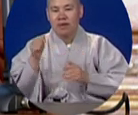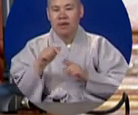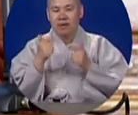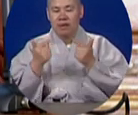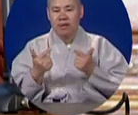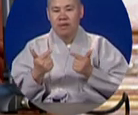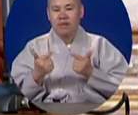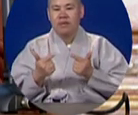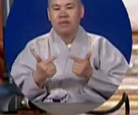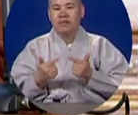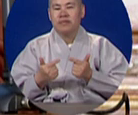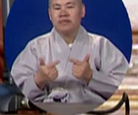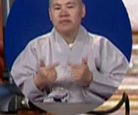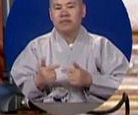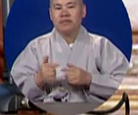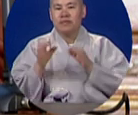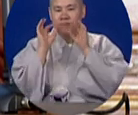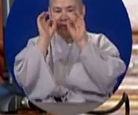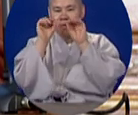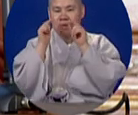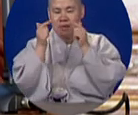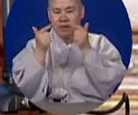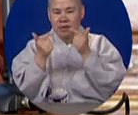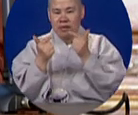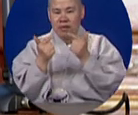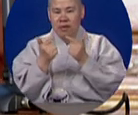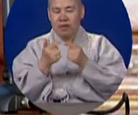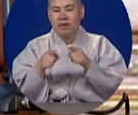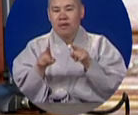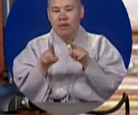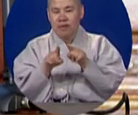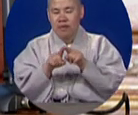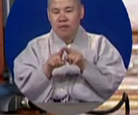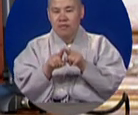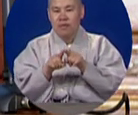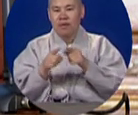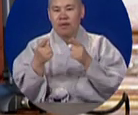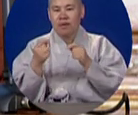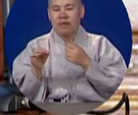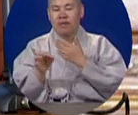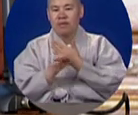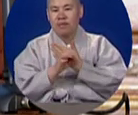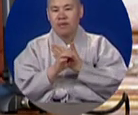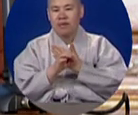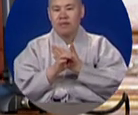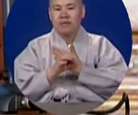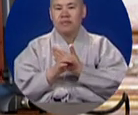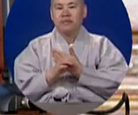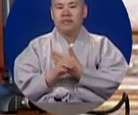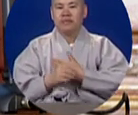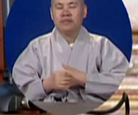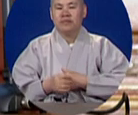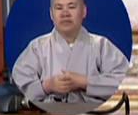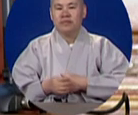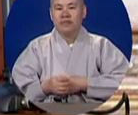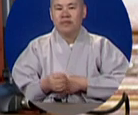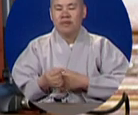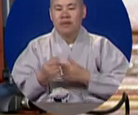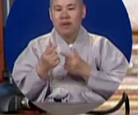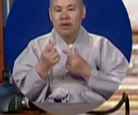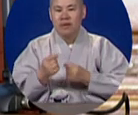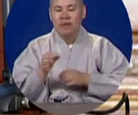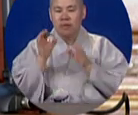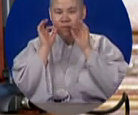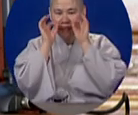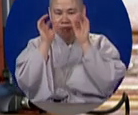불견으로 등하면 보지 않는 것과 더불어 같으면 시후의 무속연이 아니라 이것이 보는 바가 없는